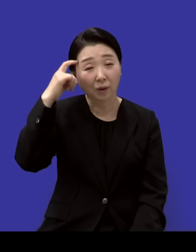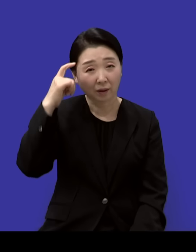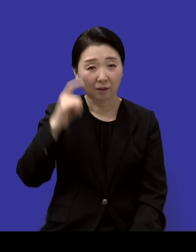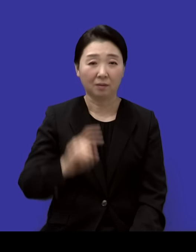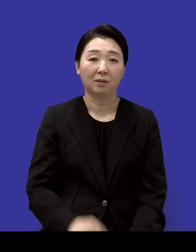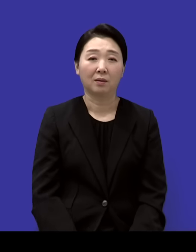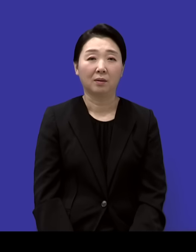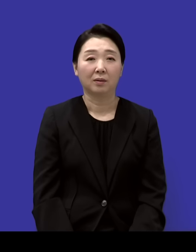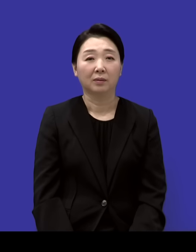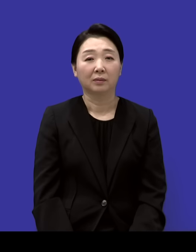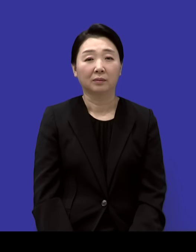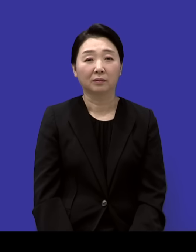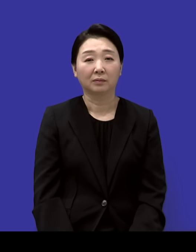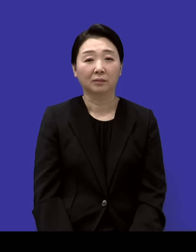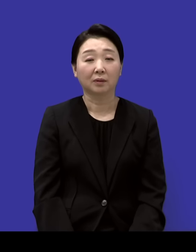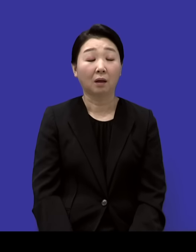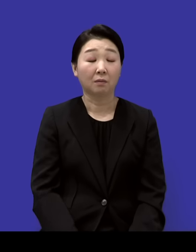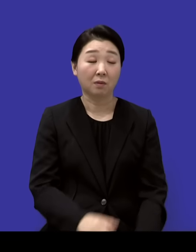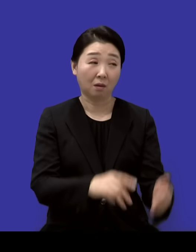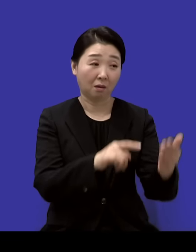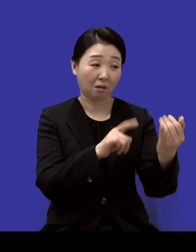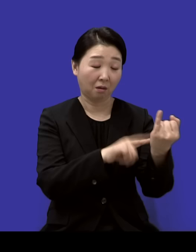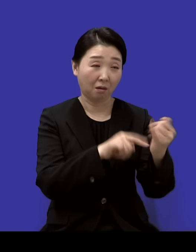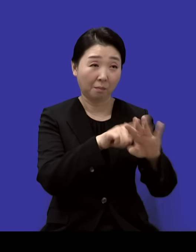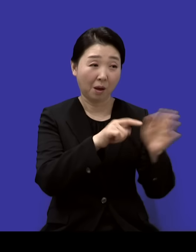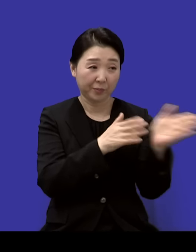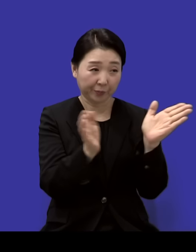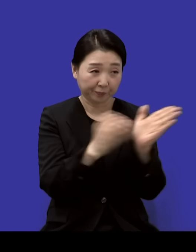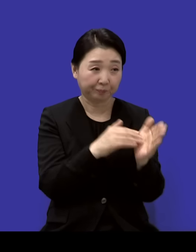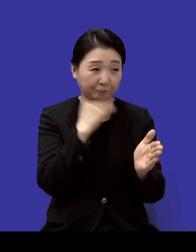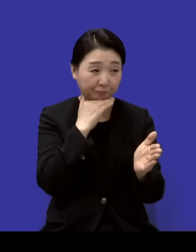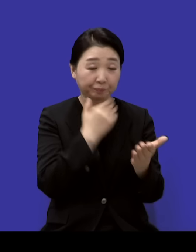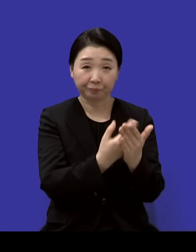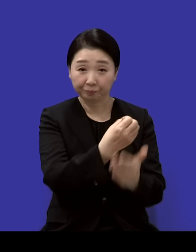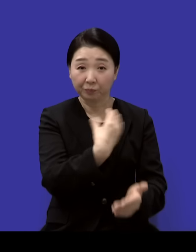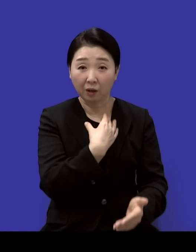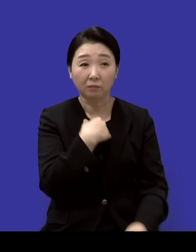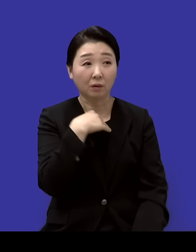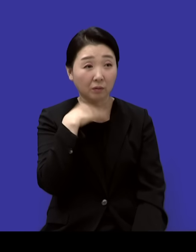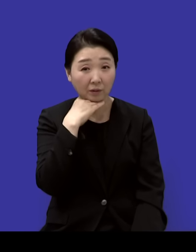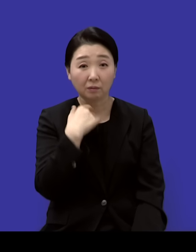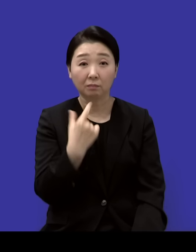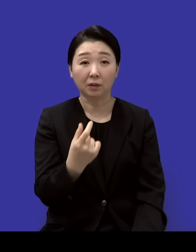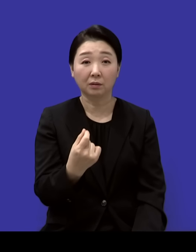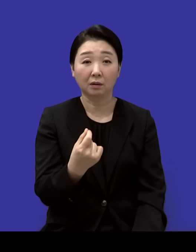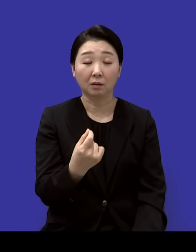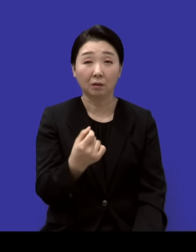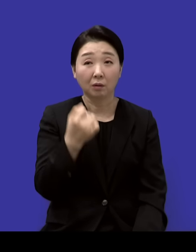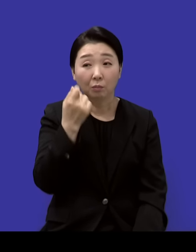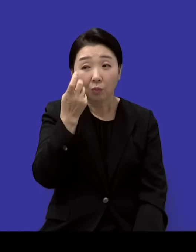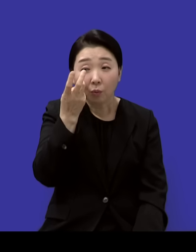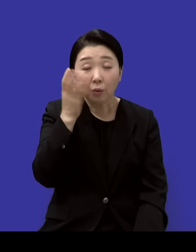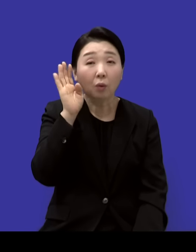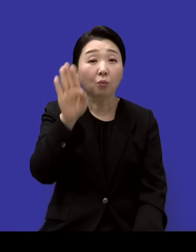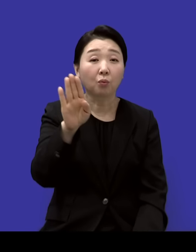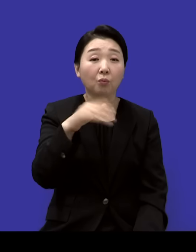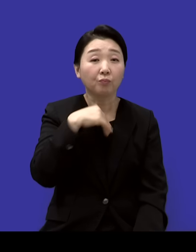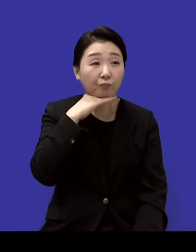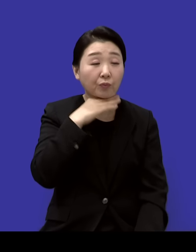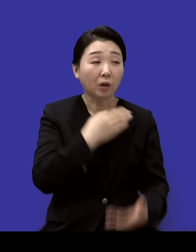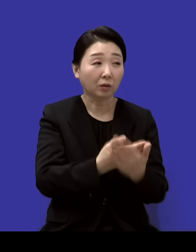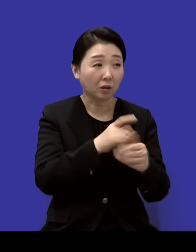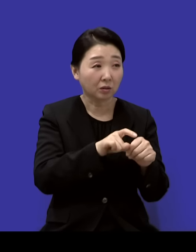참 저한테 기다려달라 자기 마음을 정리할 때까지 예. 기다려달라 했는데 전 기다렸는데 뭐 몇 달이 지나고